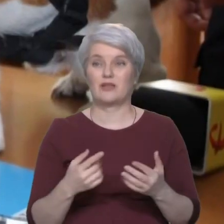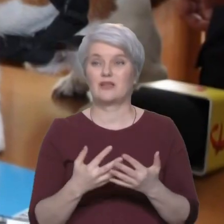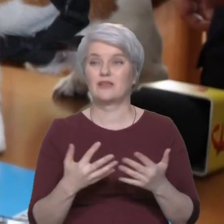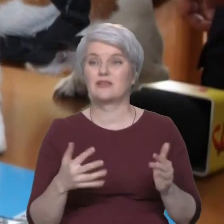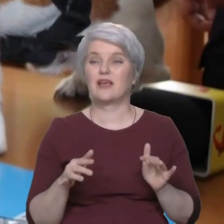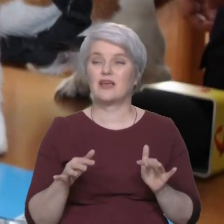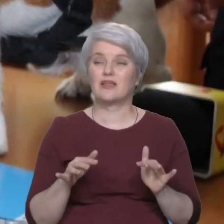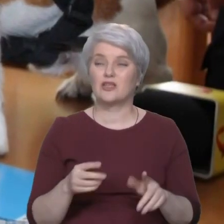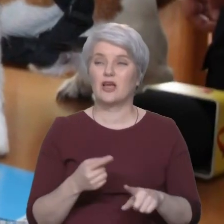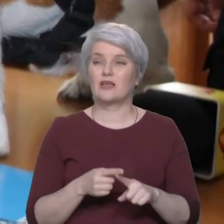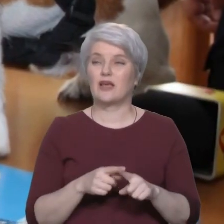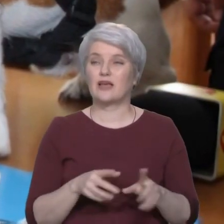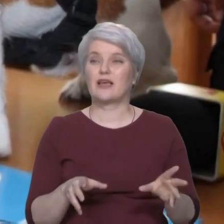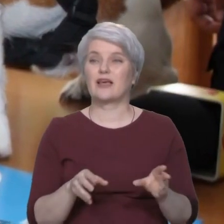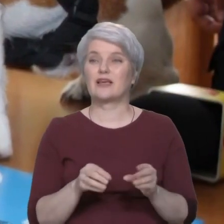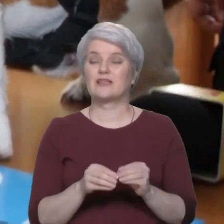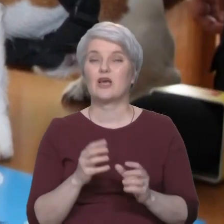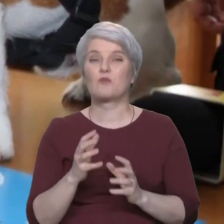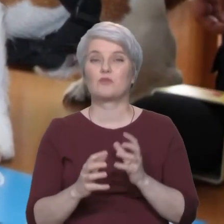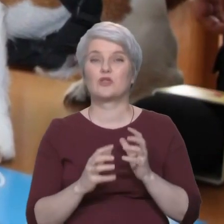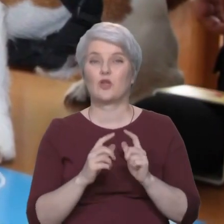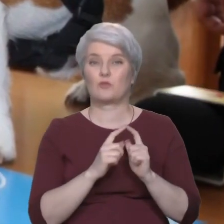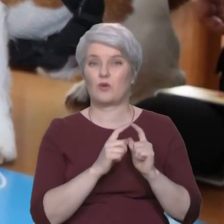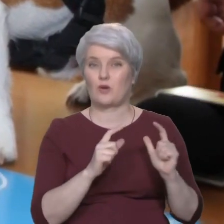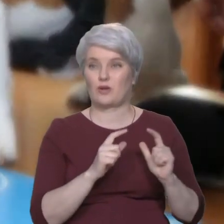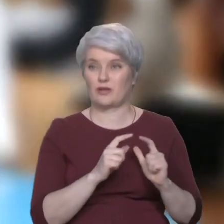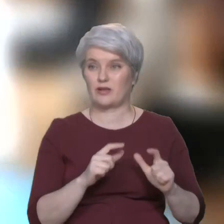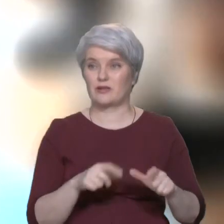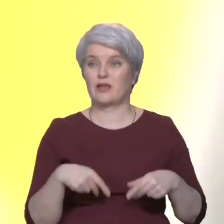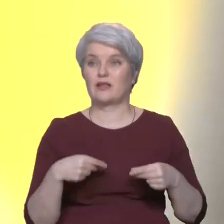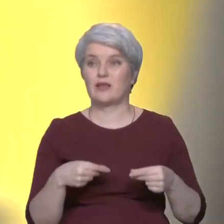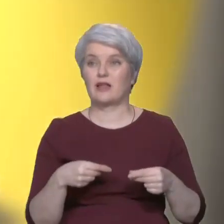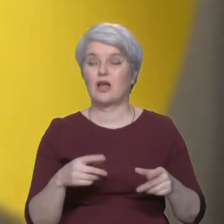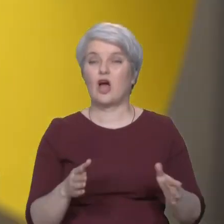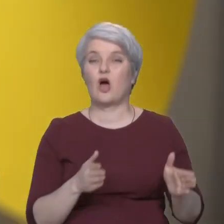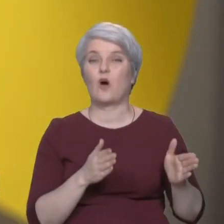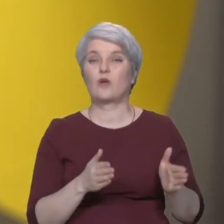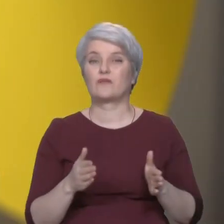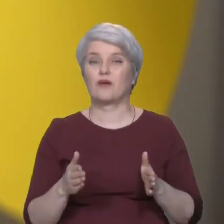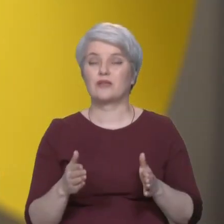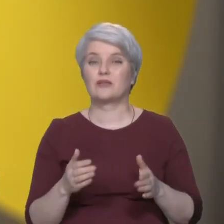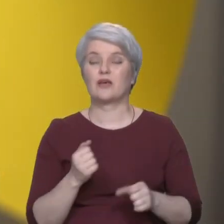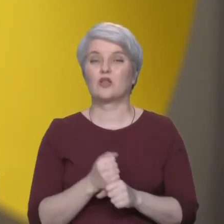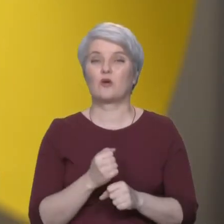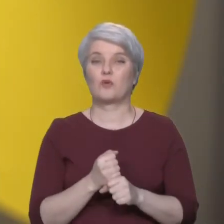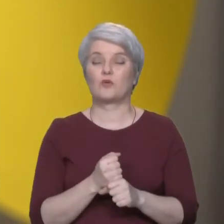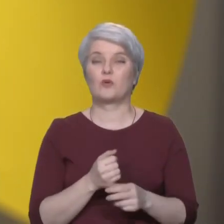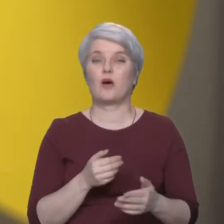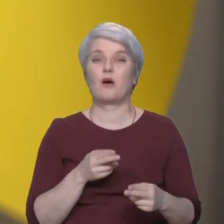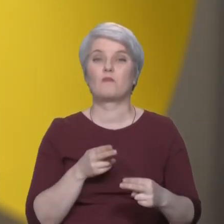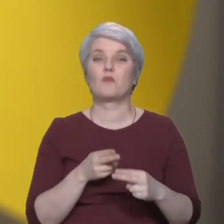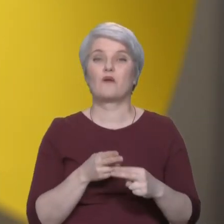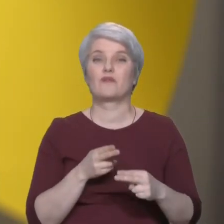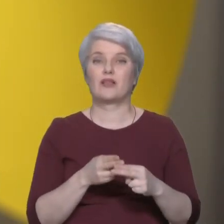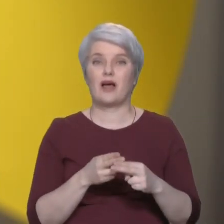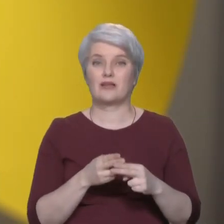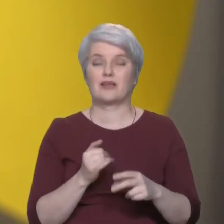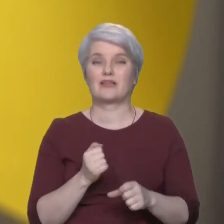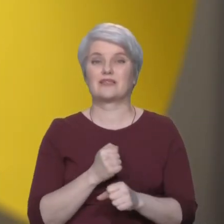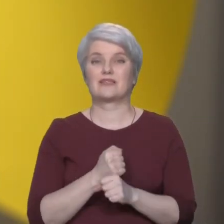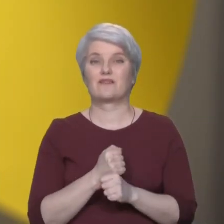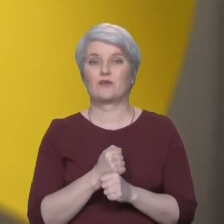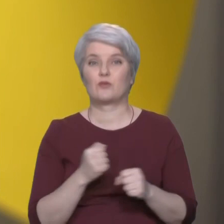міжнародними організаціями, це дало нам можливість організувати роботу по профілактиці, поводження з вибухонебезпечними предметами. І діти, коли